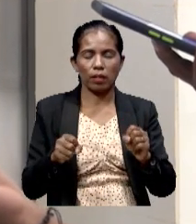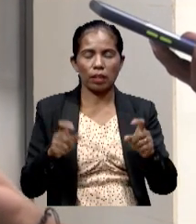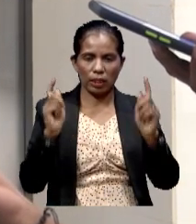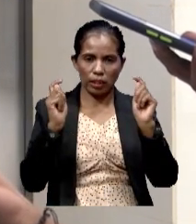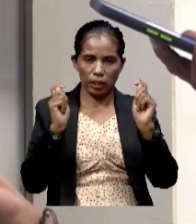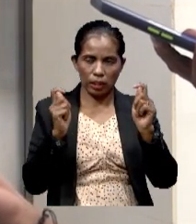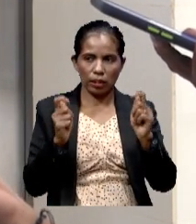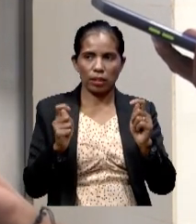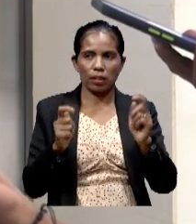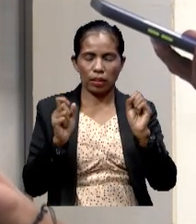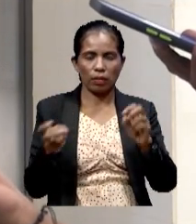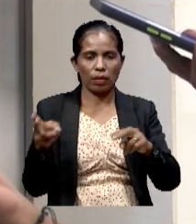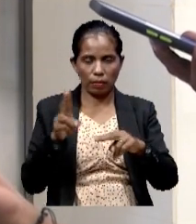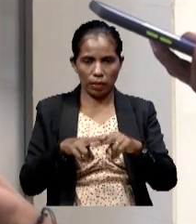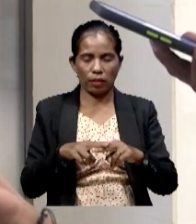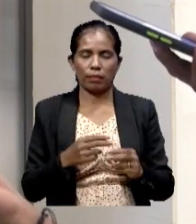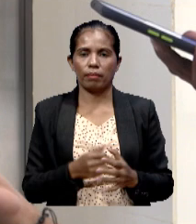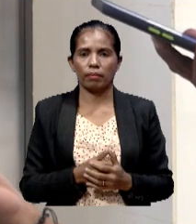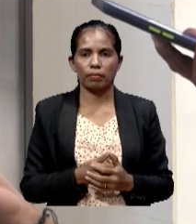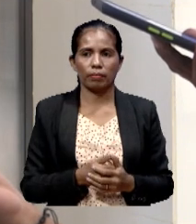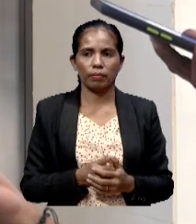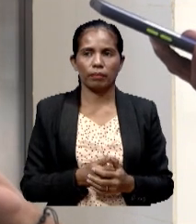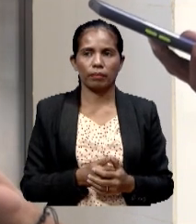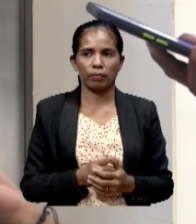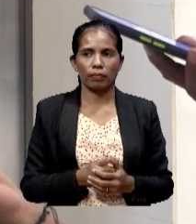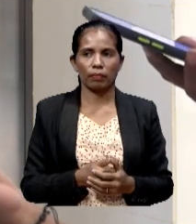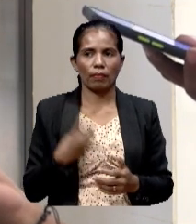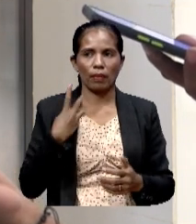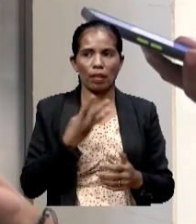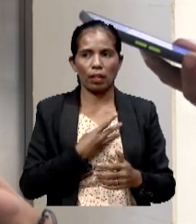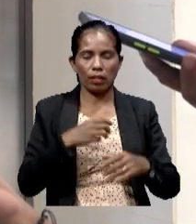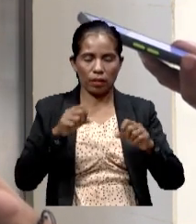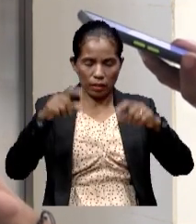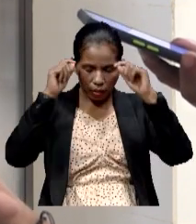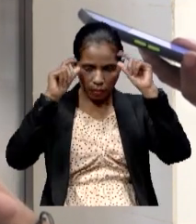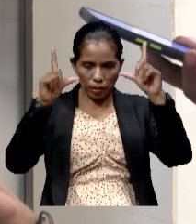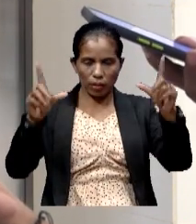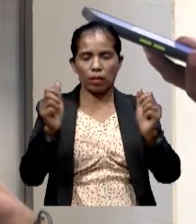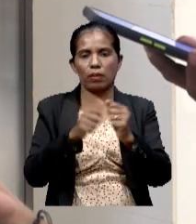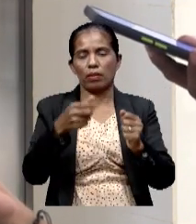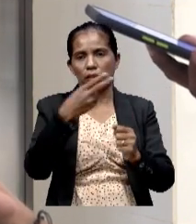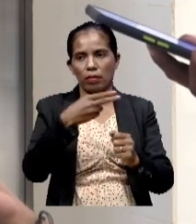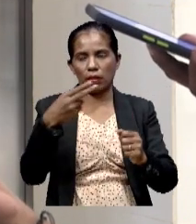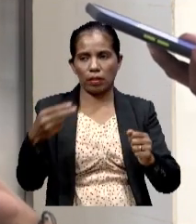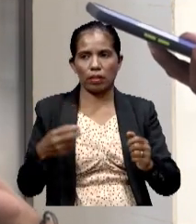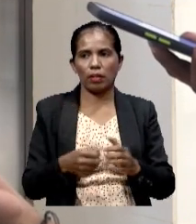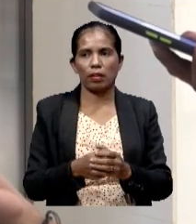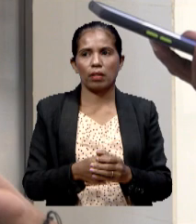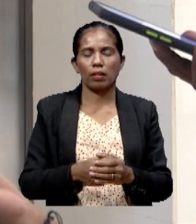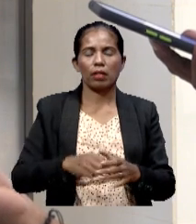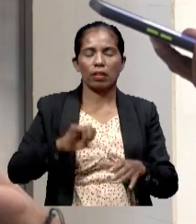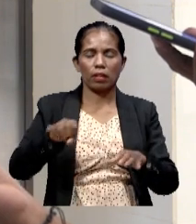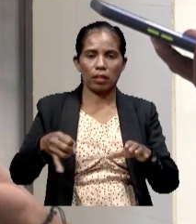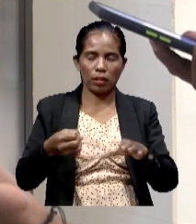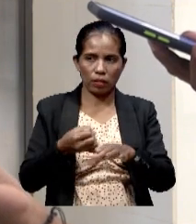lebih dari sini karena memang konsep kita bersama Timor Leste sama Indonesia inklusivisme itu ya,